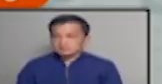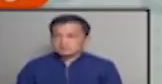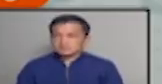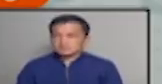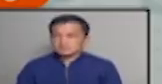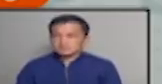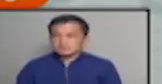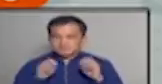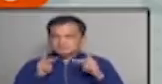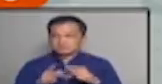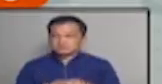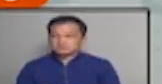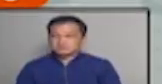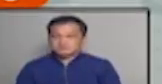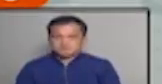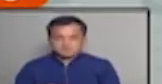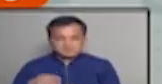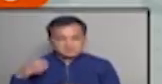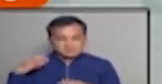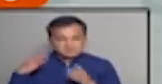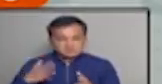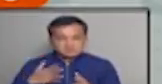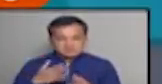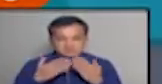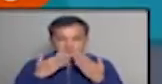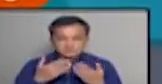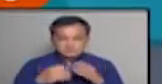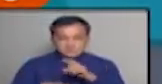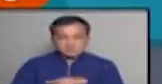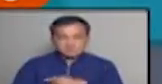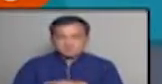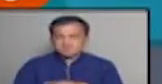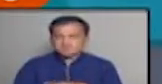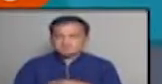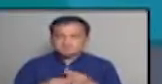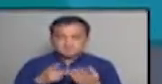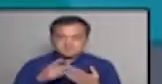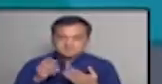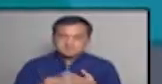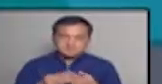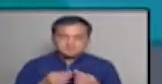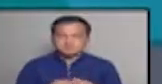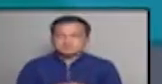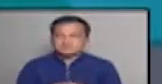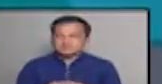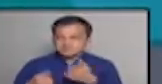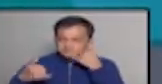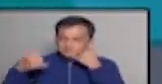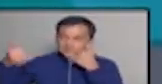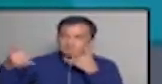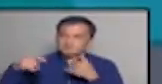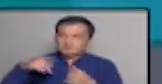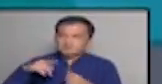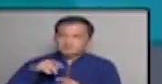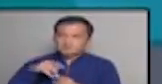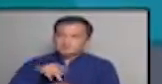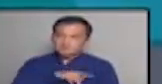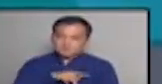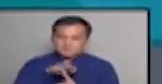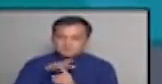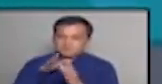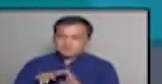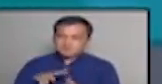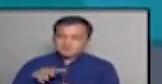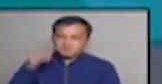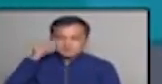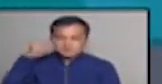po. Chairwoman, maraming salamat po sa time na binigay niyo sa amin, ha, madam. Opo, salamat din po. Nasa ilin telepono si Police Superintendent Marcelino Pedroso,